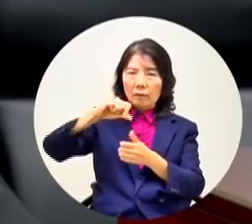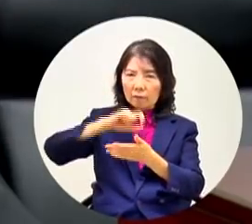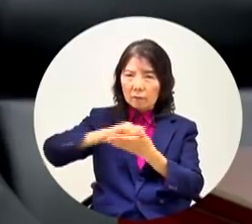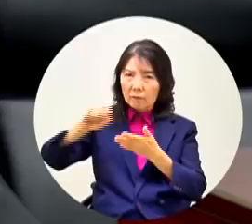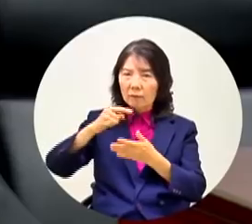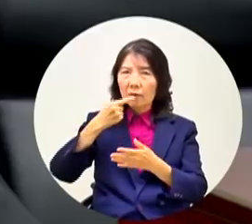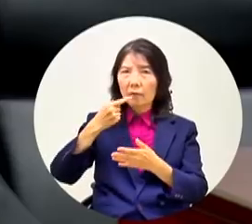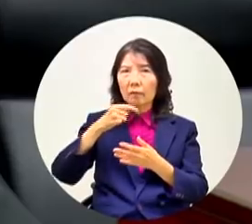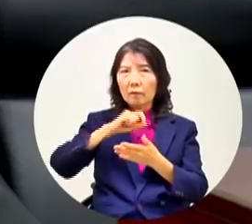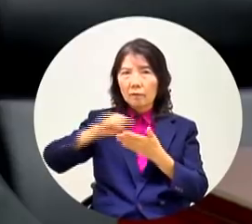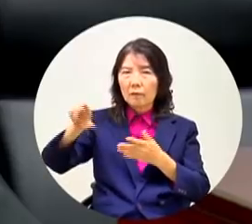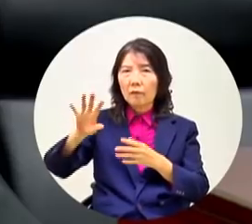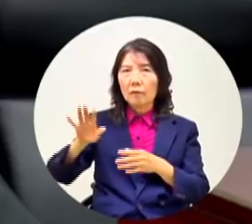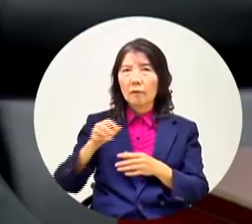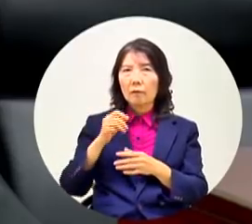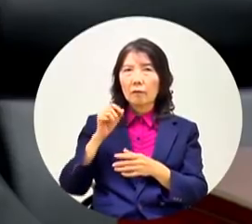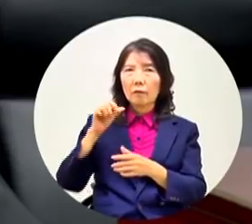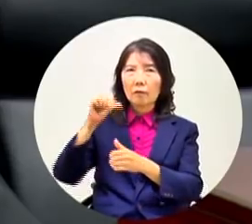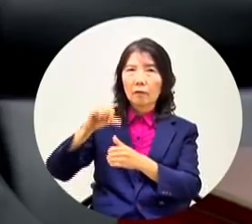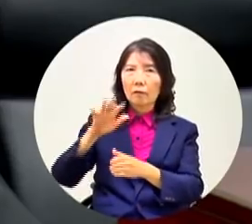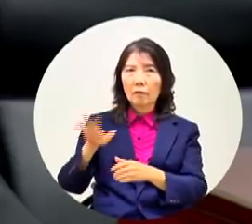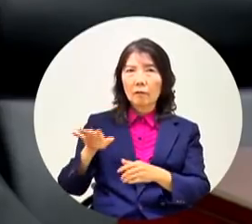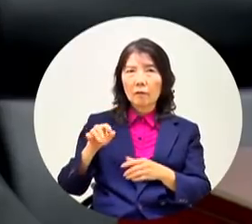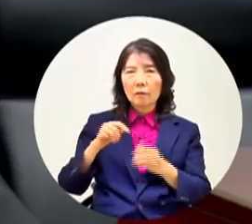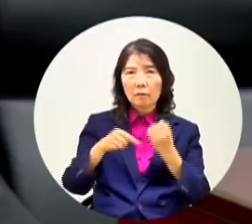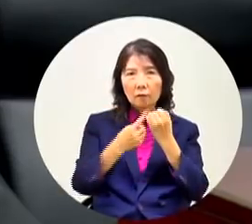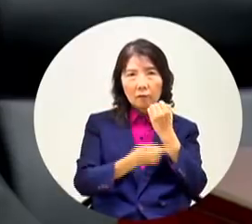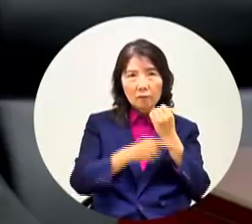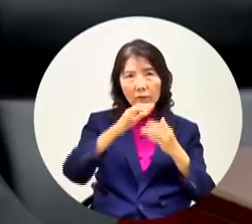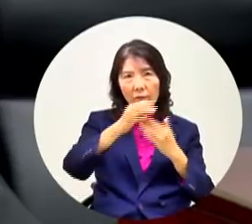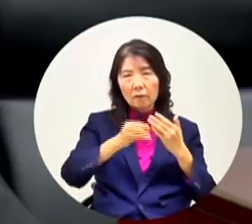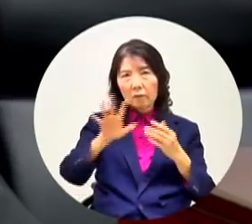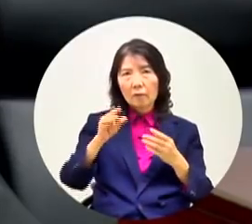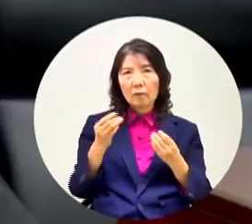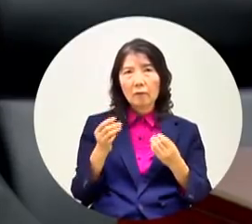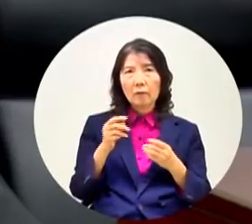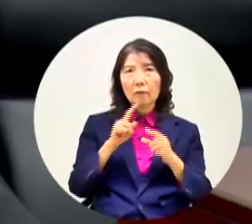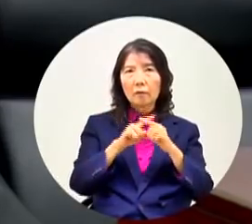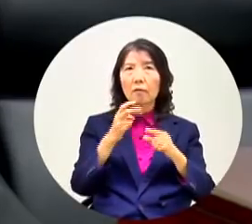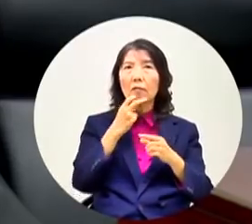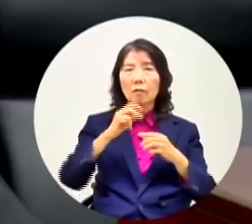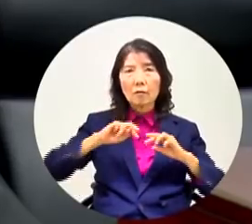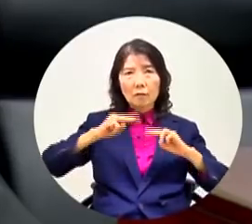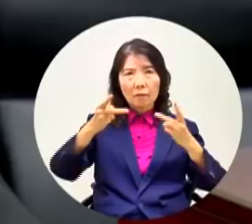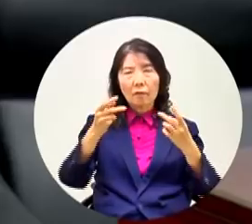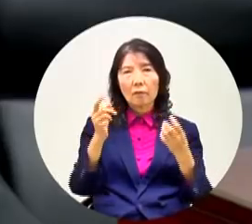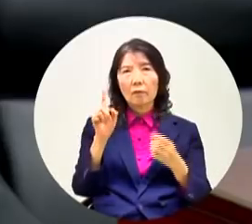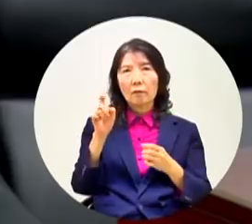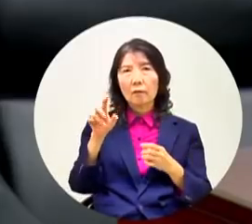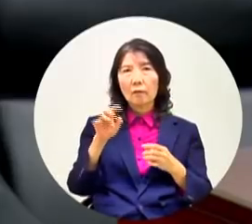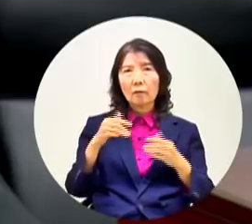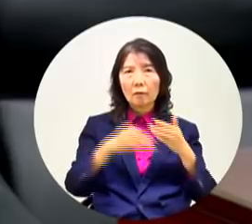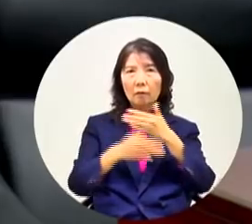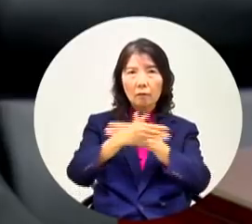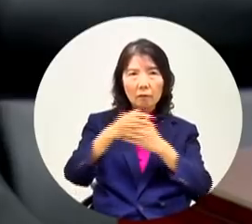灯，是不是？这个法规，我们中央法规，我们没有办法去改。我们跟交通局